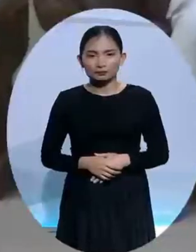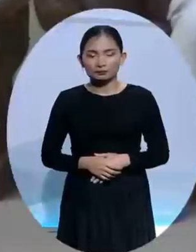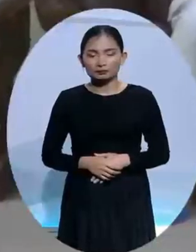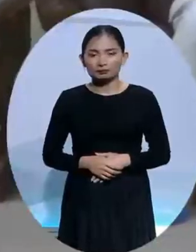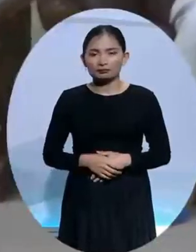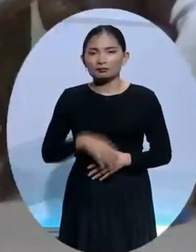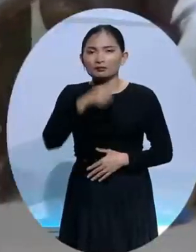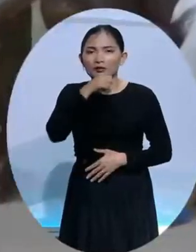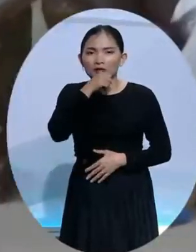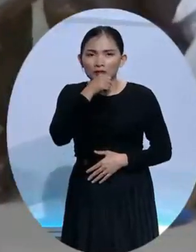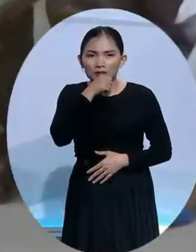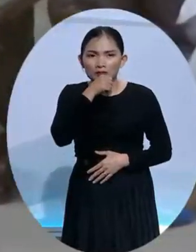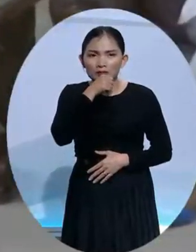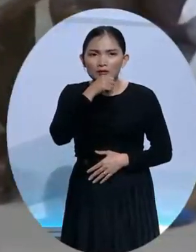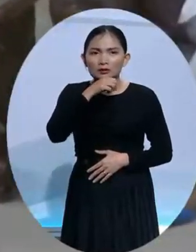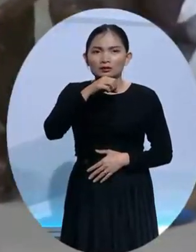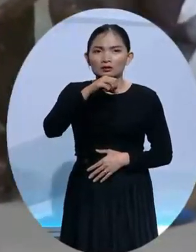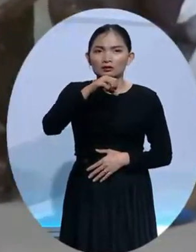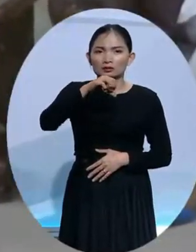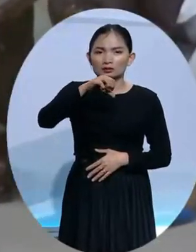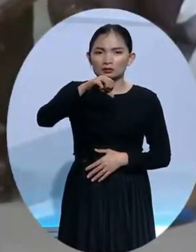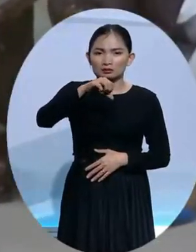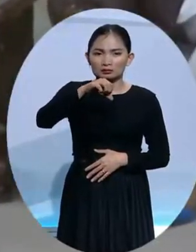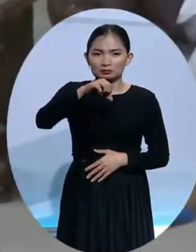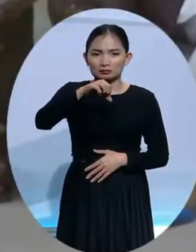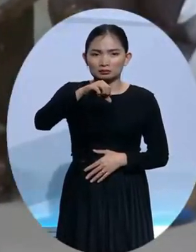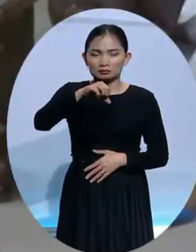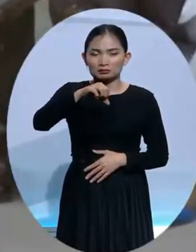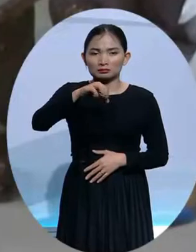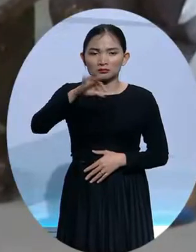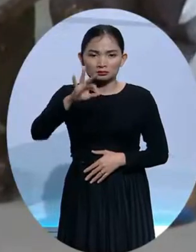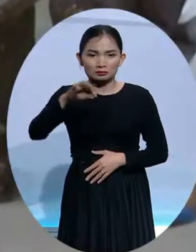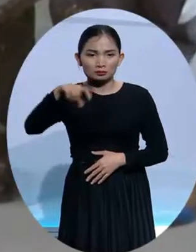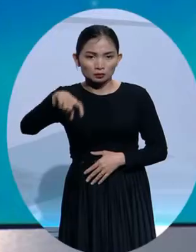ông Tsai Chi-shan, tại thành phố Đài Bắc vào sáng nay 3 tháng 8.